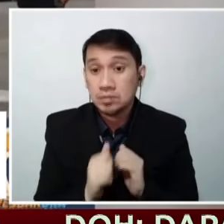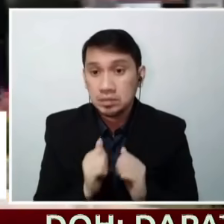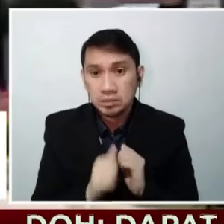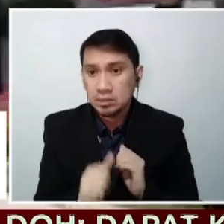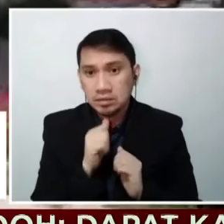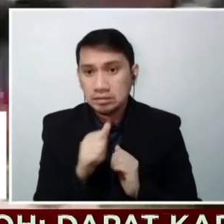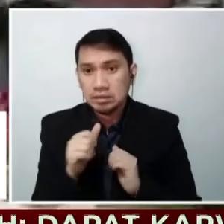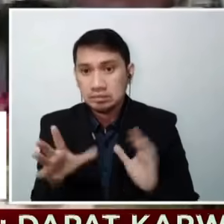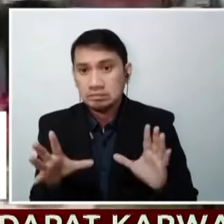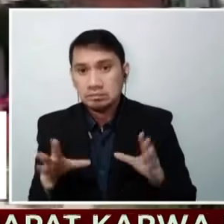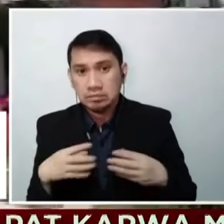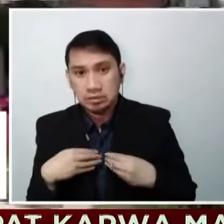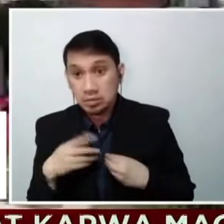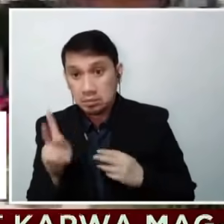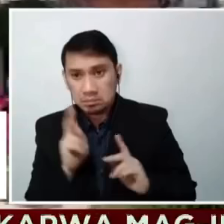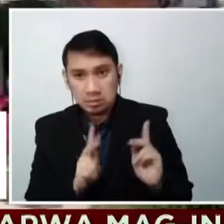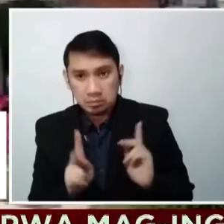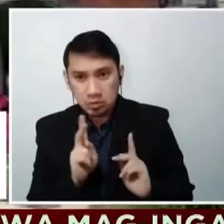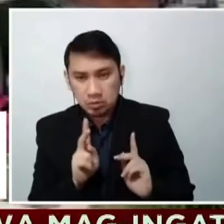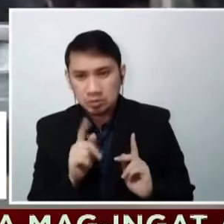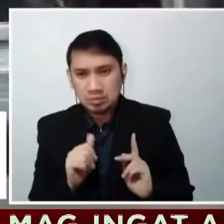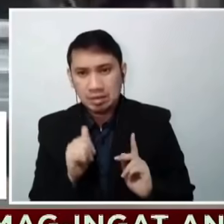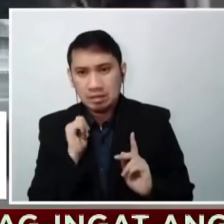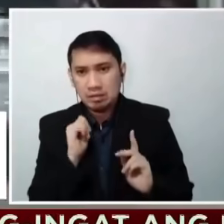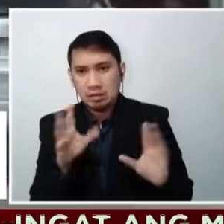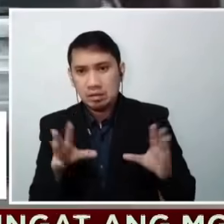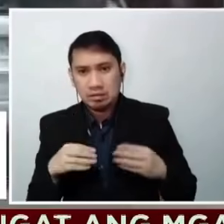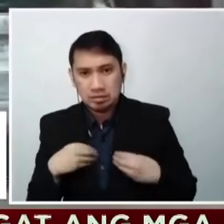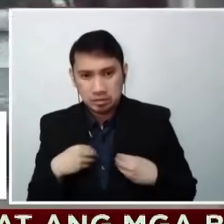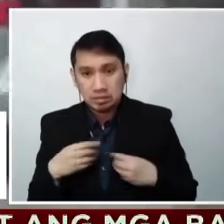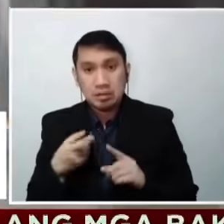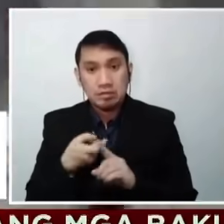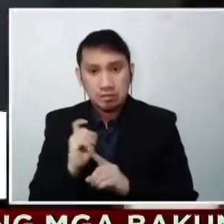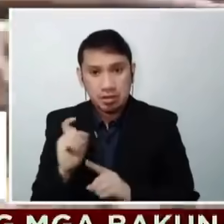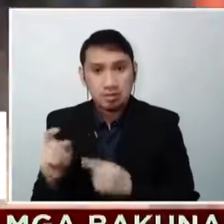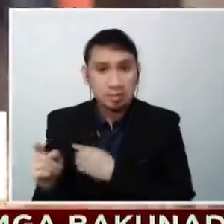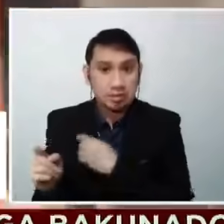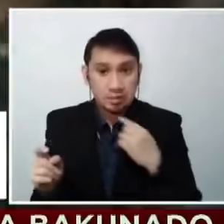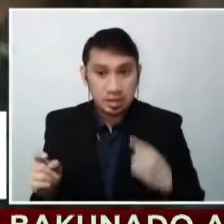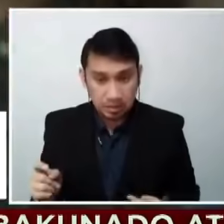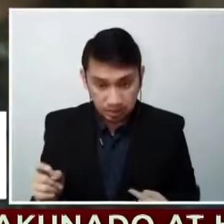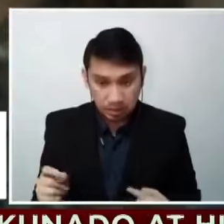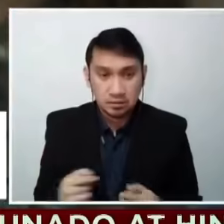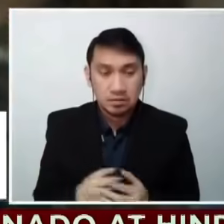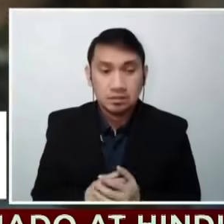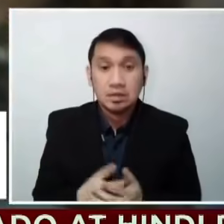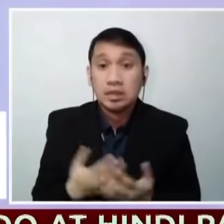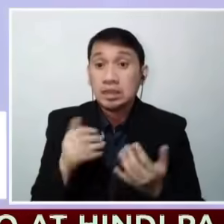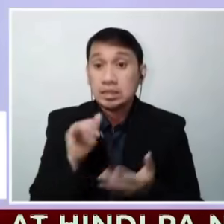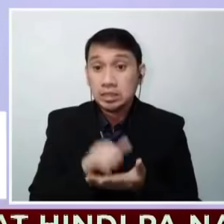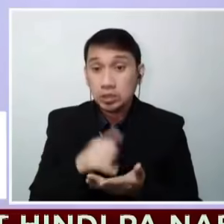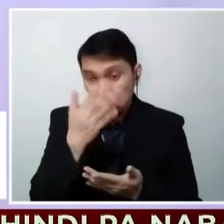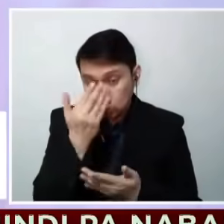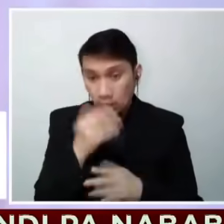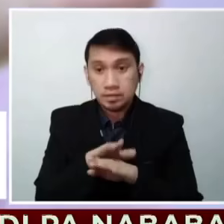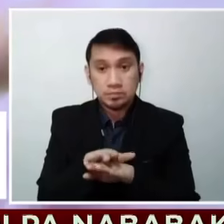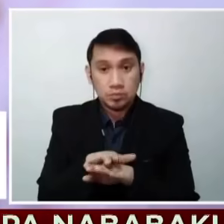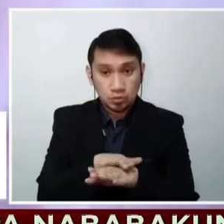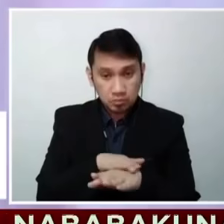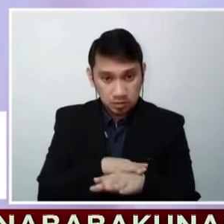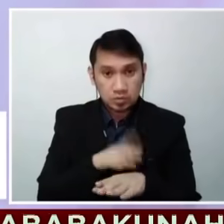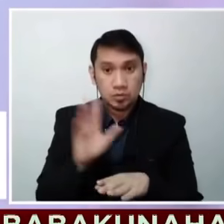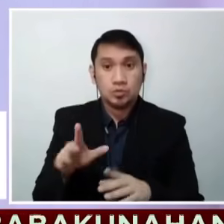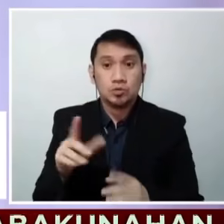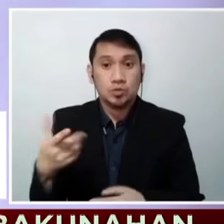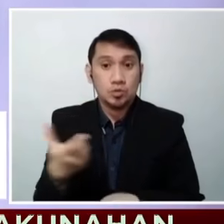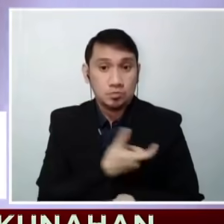acceptance rate o yung pagtanggap po ng mga Dabawenyo sa bakuna mula China, dahilan kaya bumagal din ang kanilang